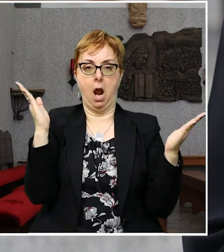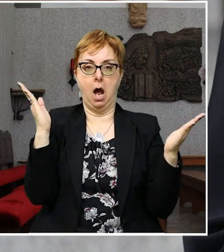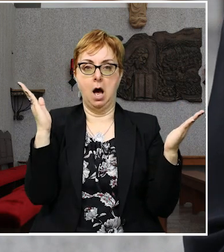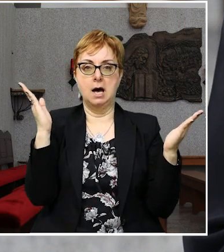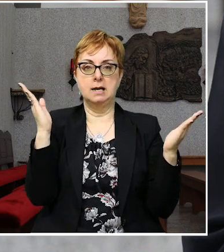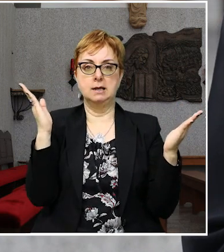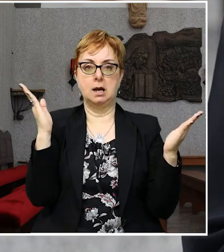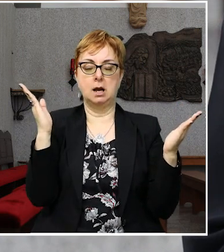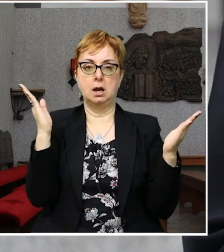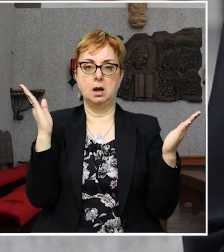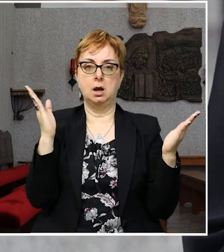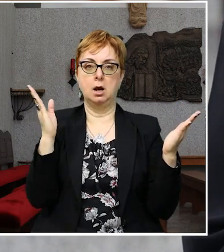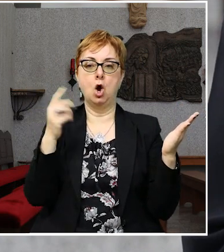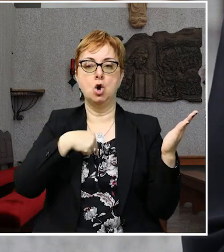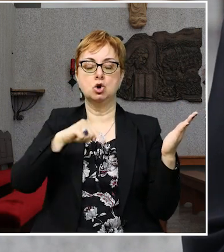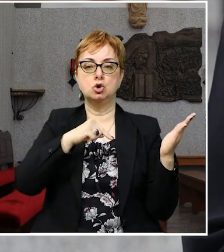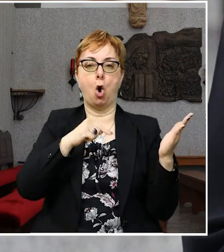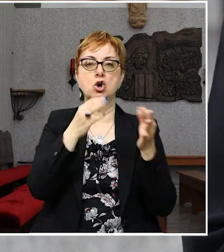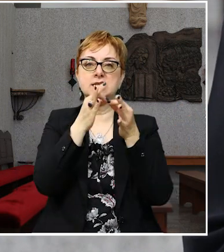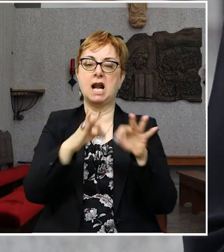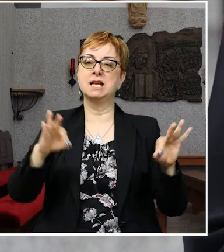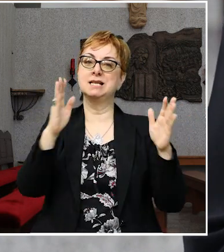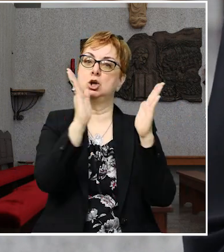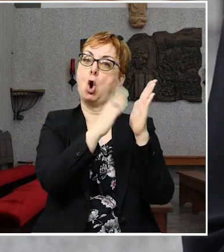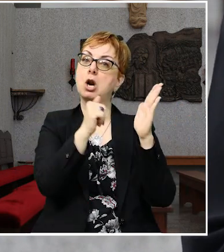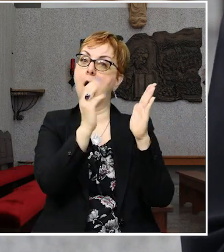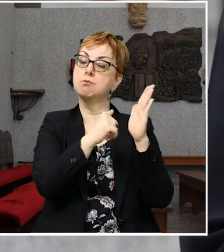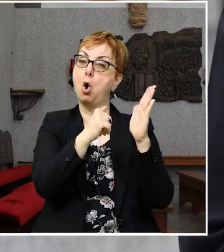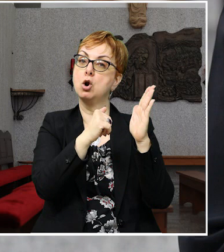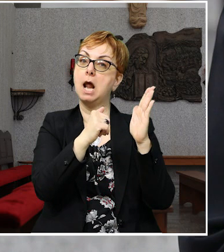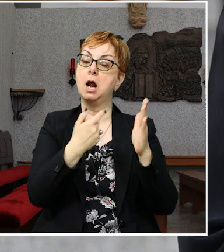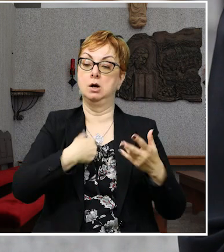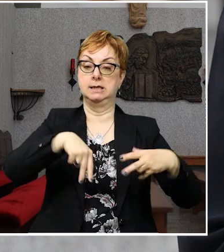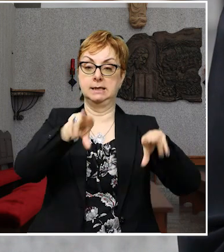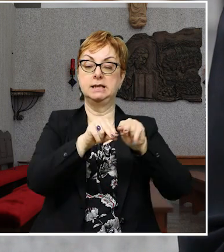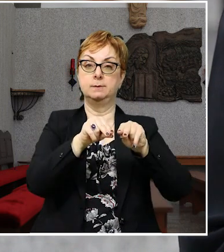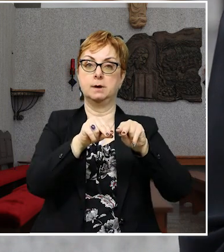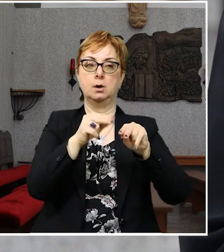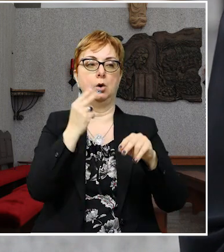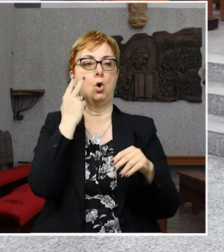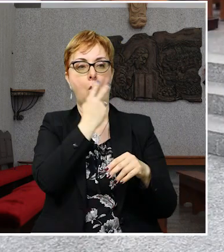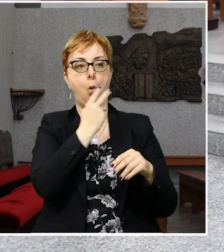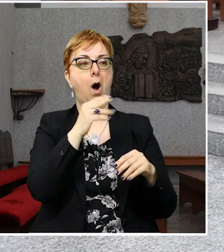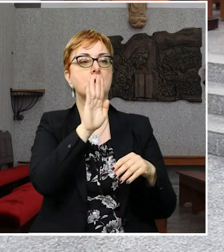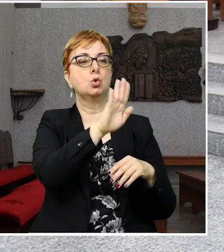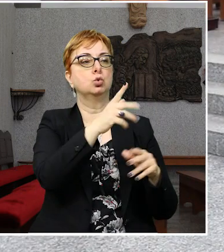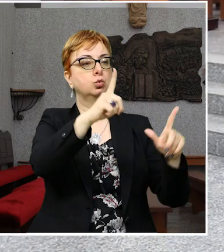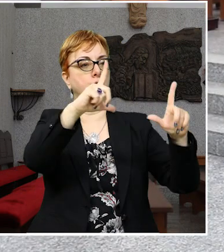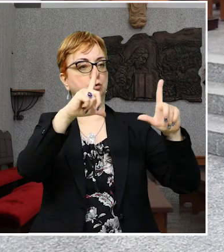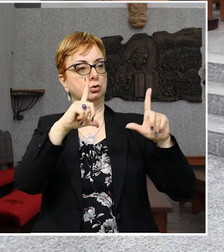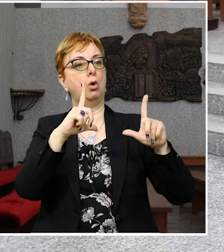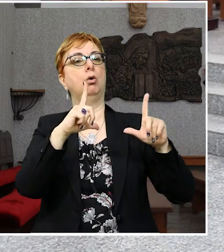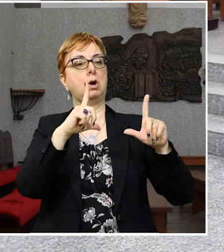Maria, a Nostra Signora di Bonaria, ci aveva fatto ripetere: donaci il tuo sguardo. Ecco,